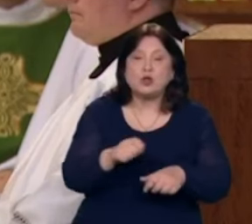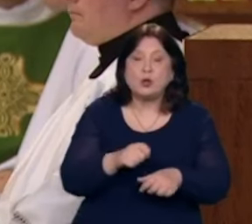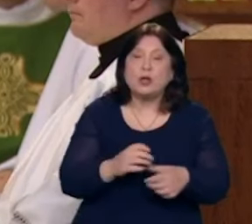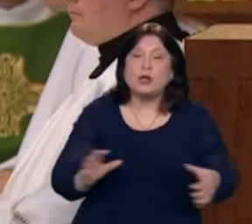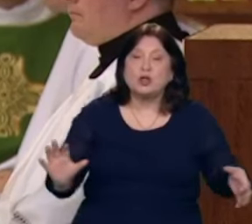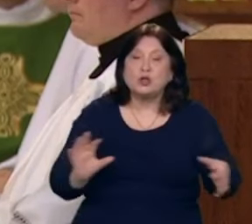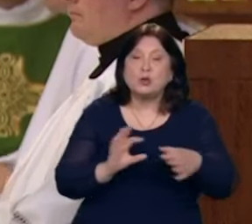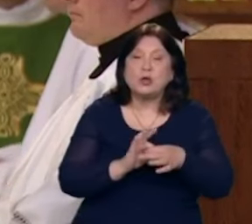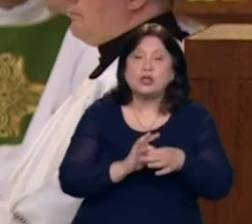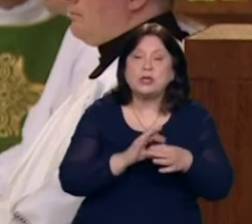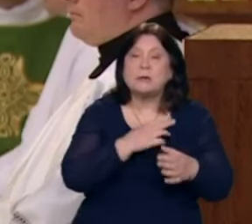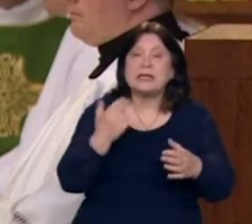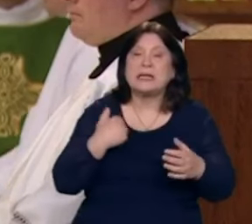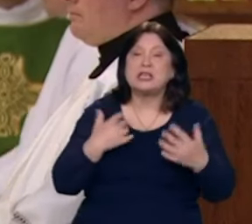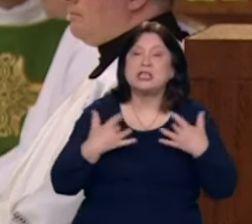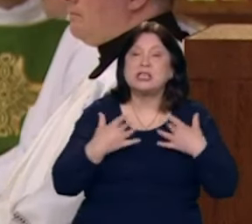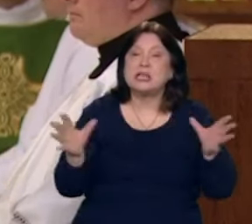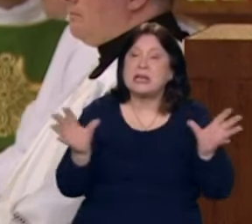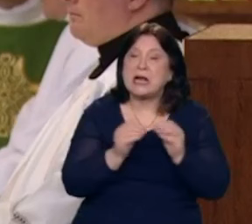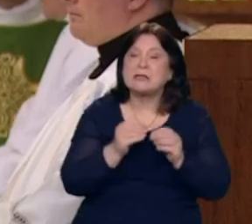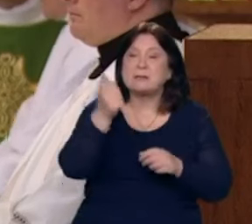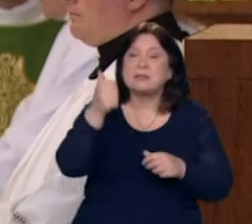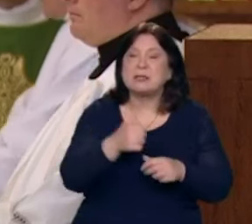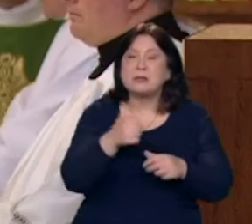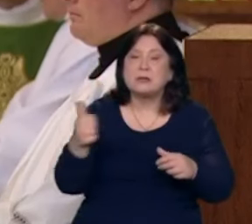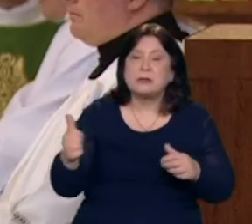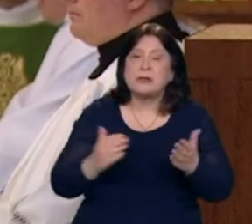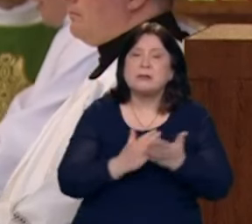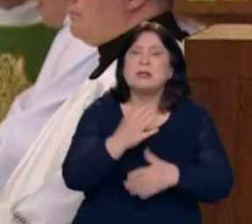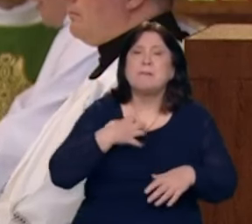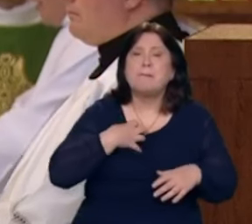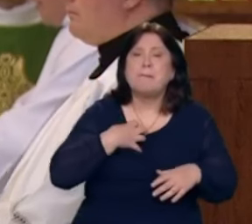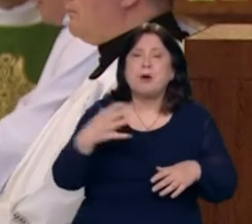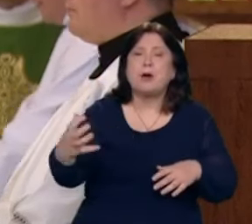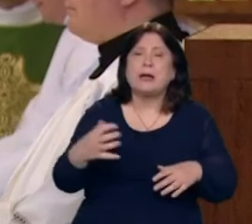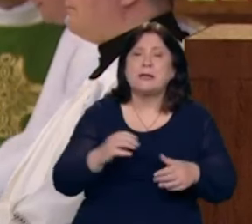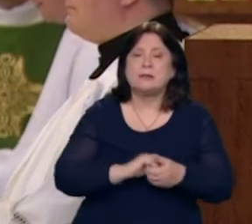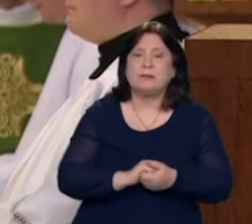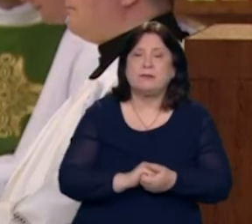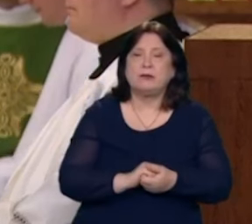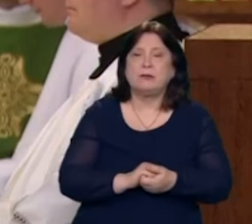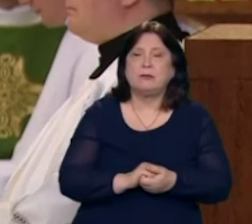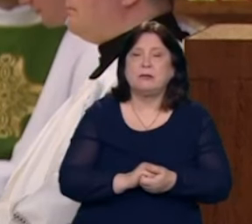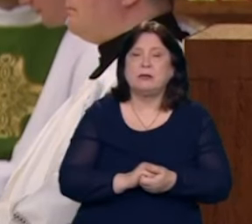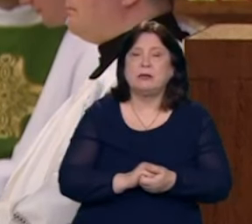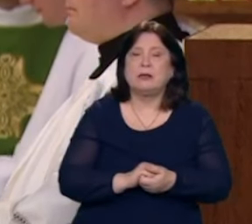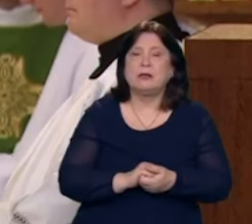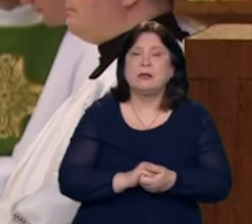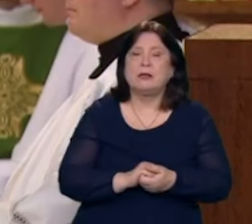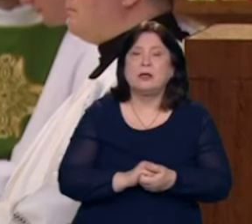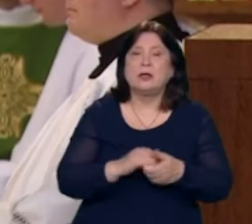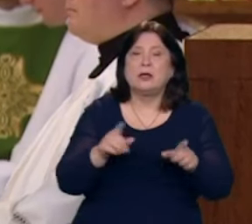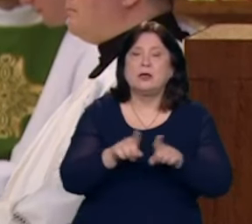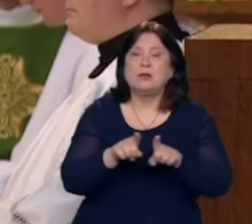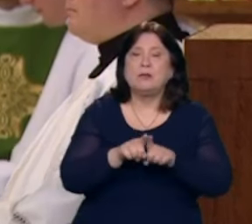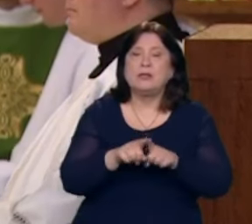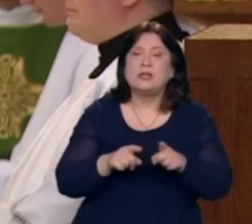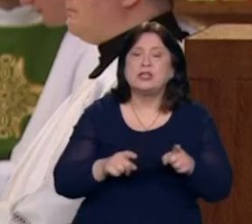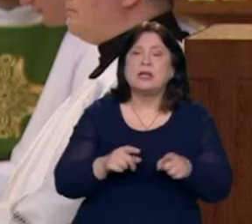życie z Chrystusem poprzez bogactwo naszych a niekiedy także